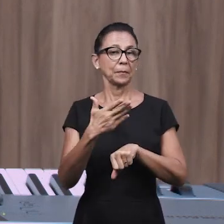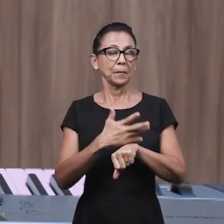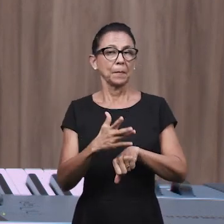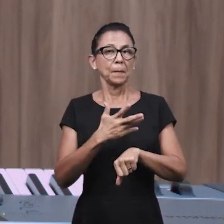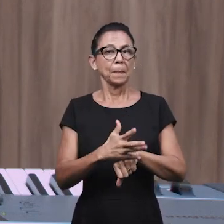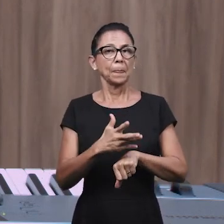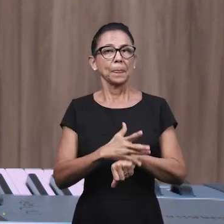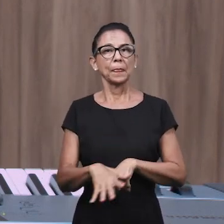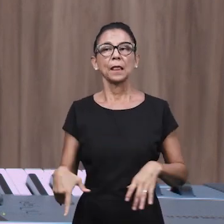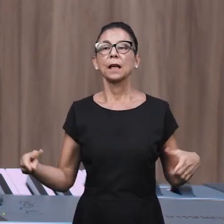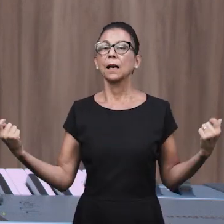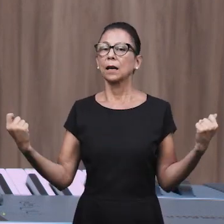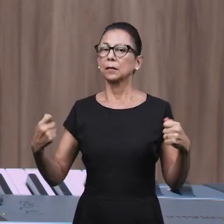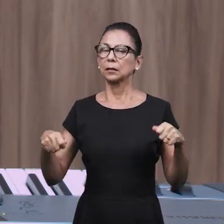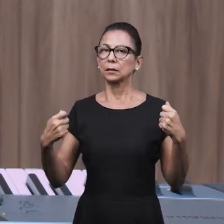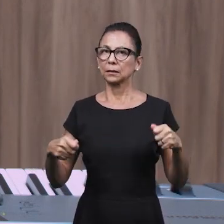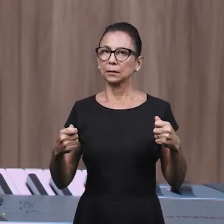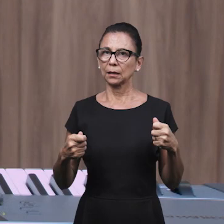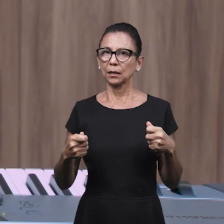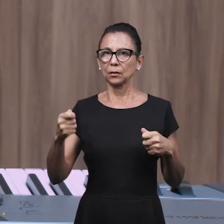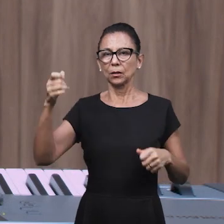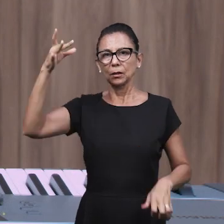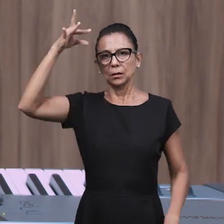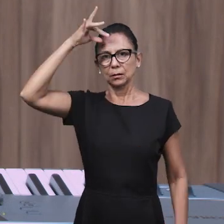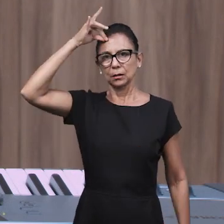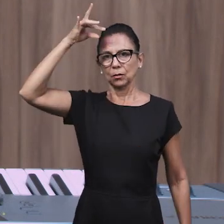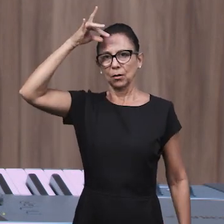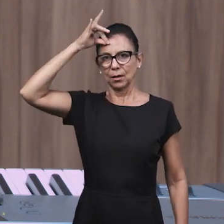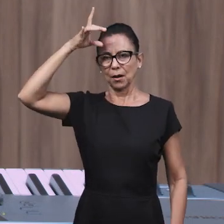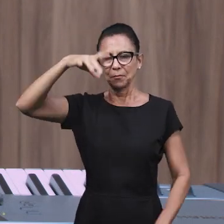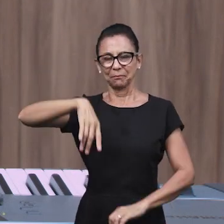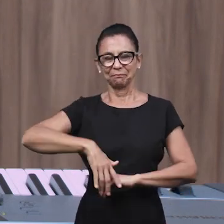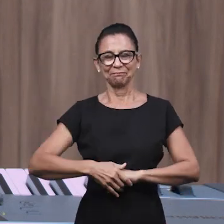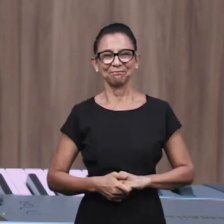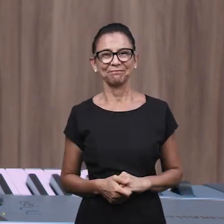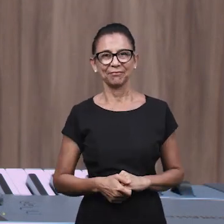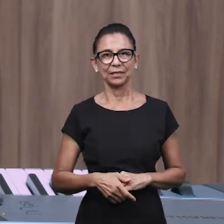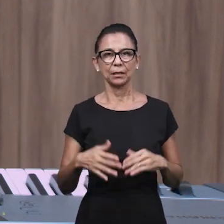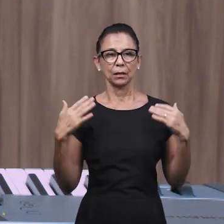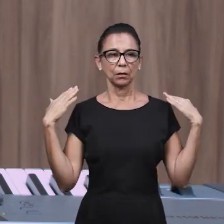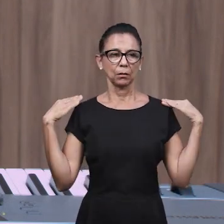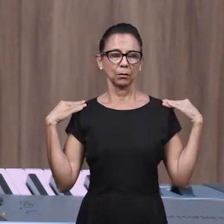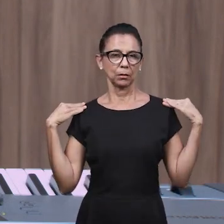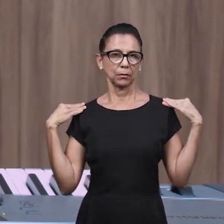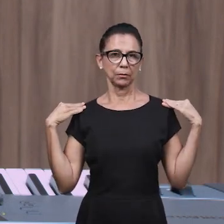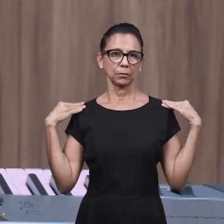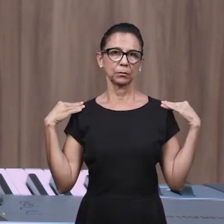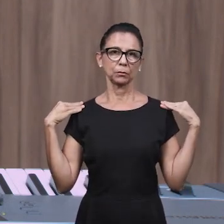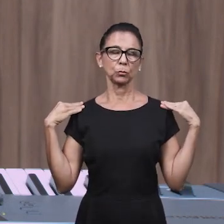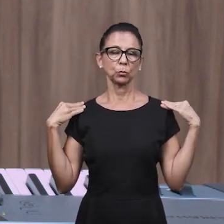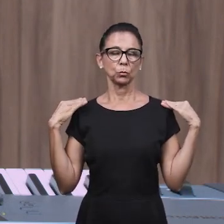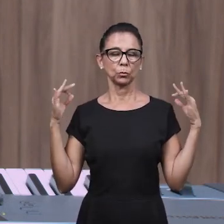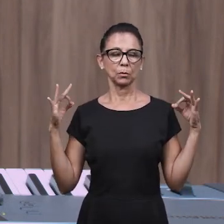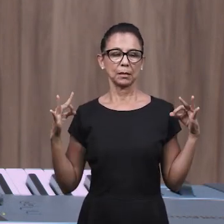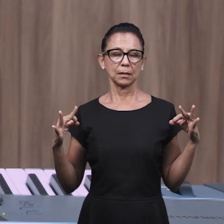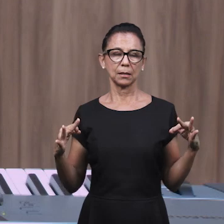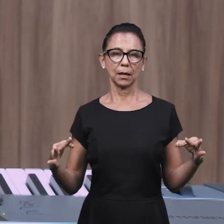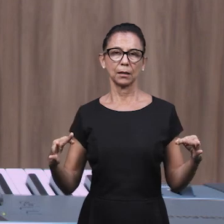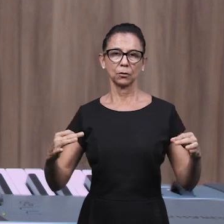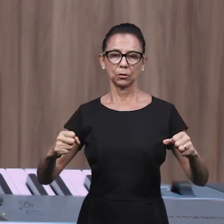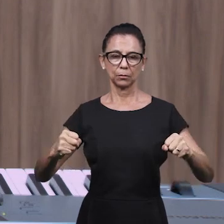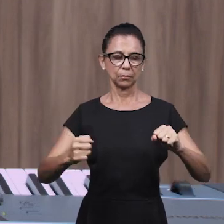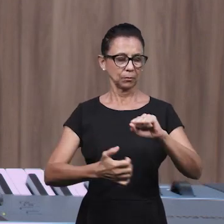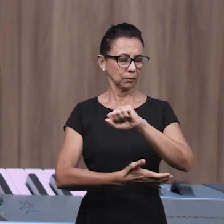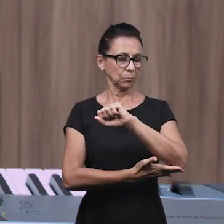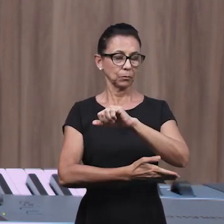sera pas trop, parce qu'on doit laisser les gammes dans l'automatique. Toujours en observant les épaules,